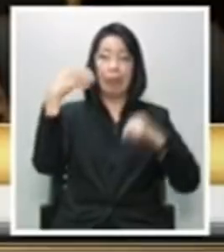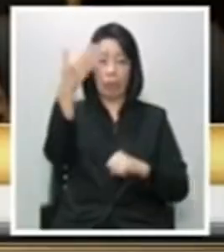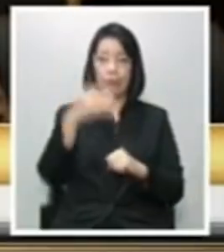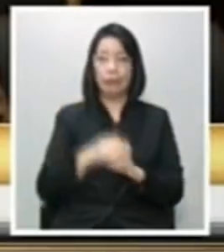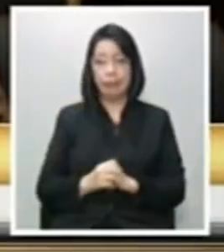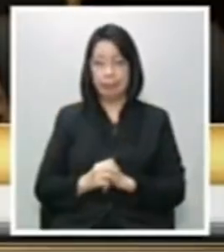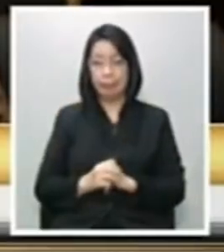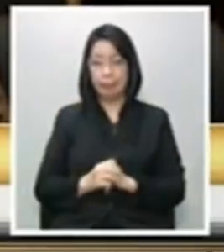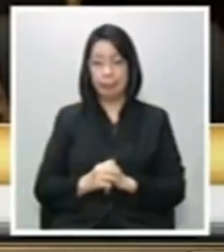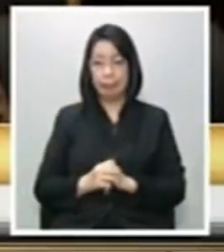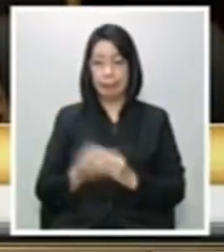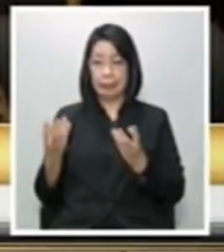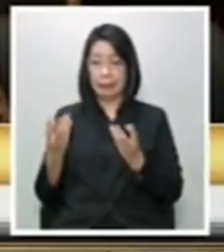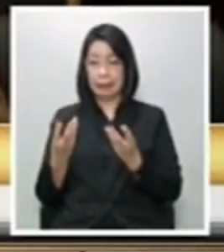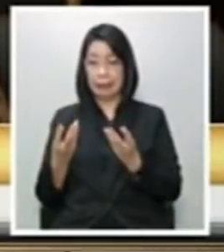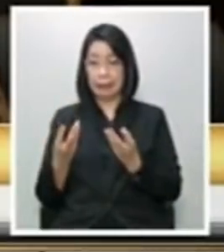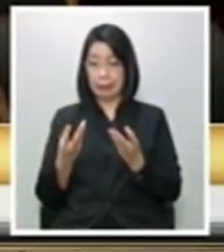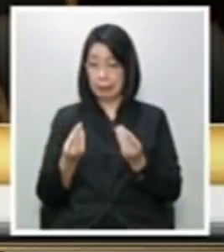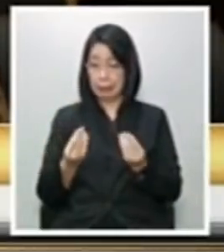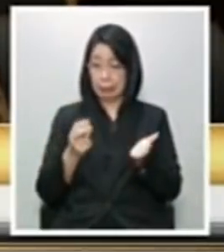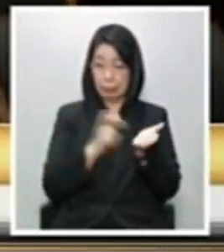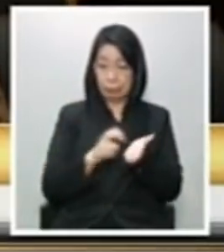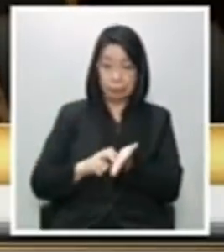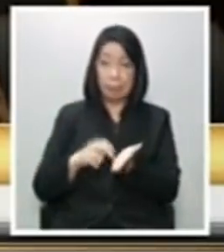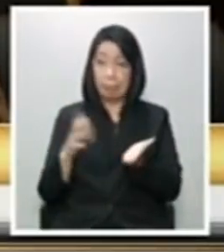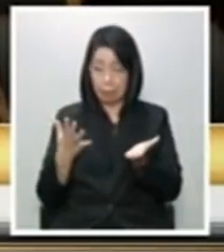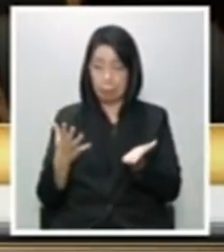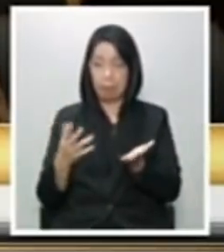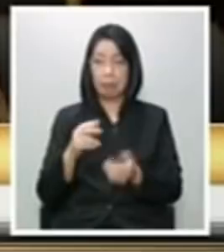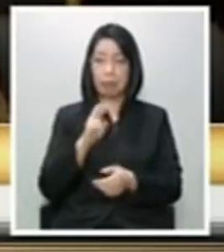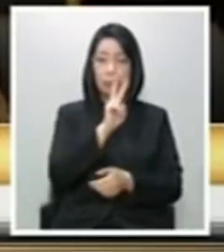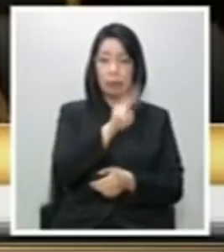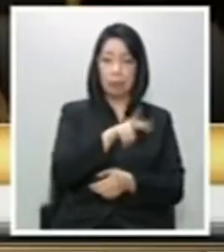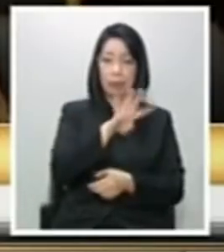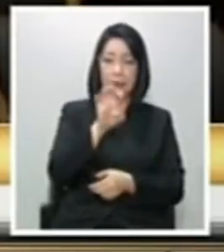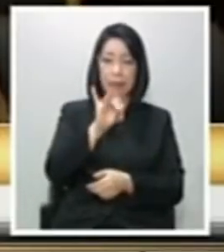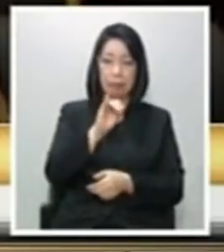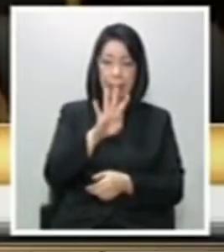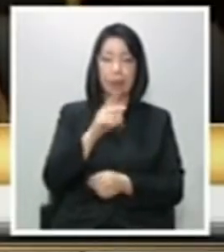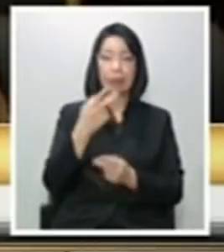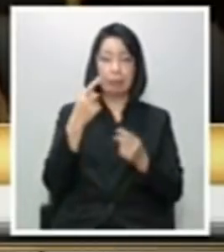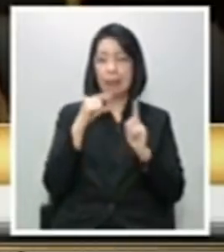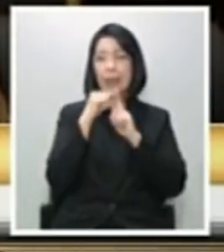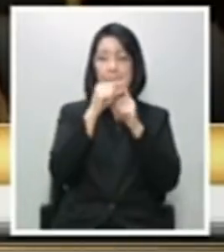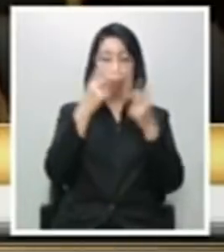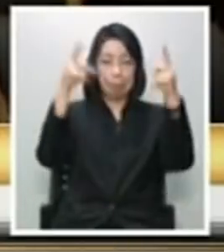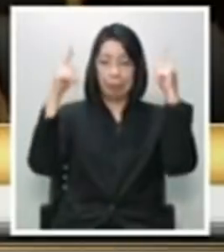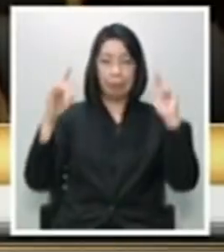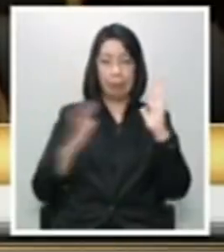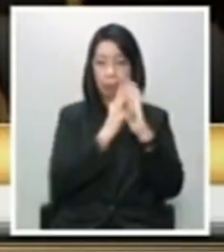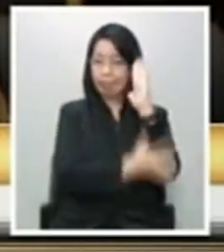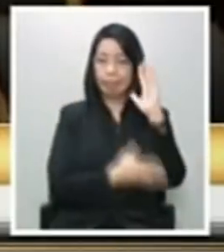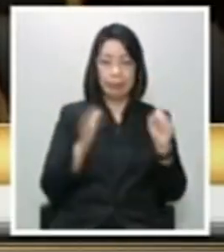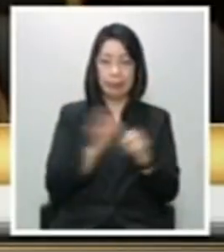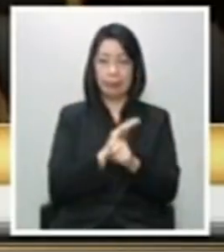ราะฉะนั้นที่ดินที่ไม่ใช่ของรัฐที่ยังไม่มีเอกสารสิทธิ์ในปี2484นับว่าเป็นป่าหมดทั้งประเทศครับต่อมา